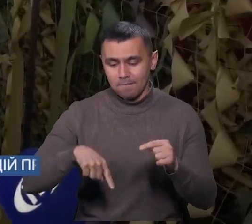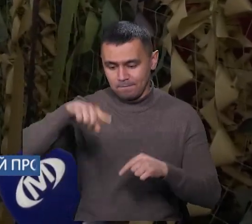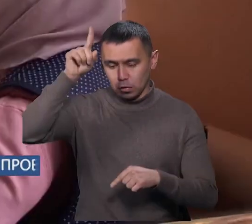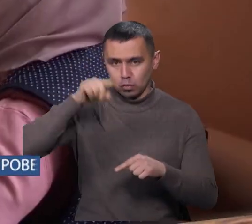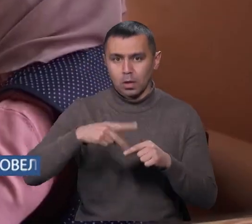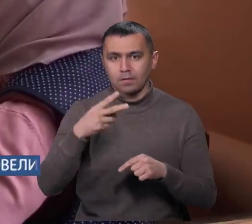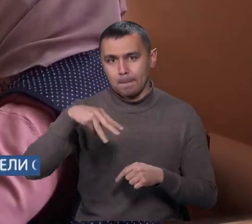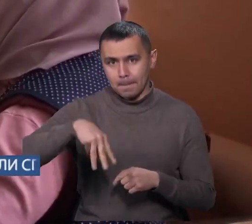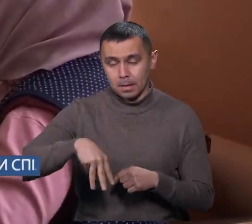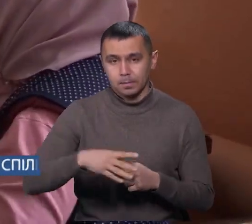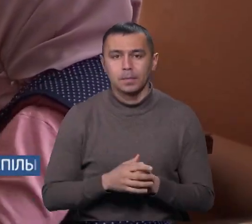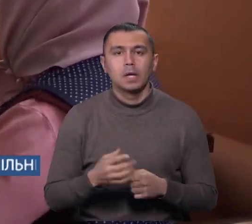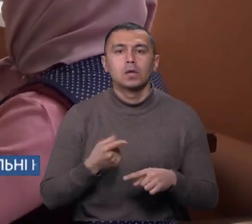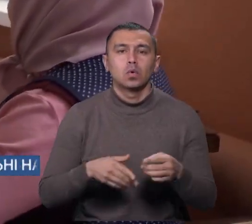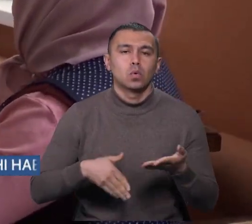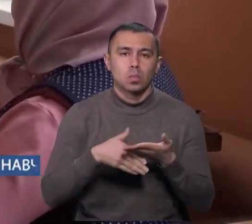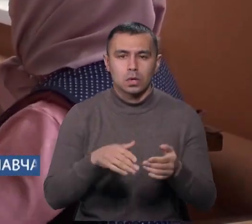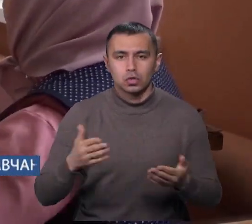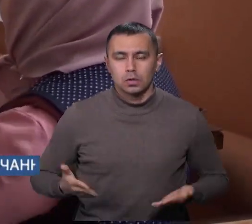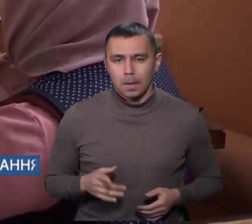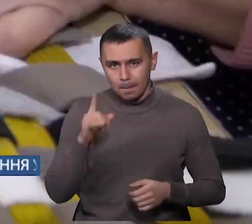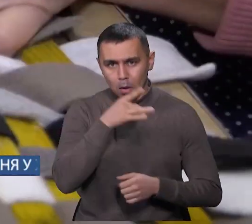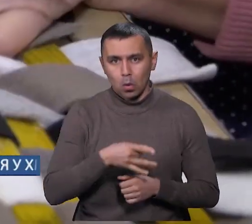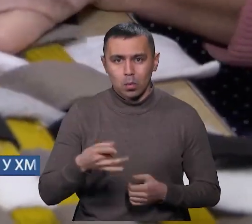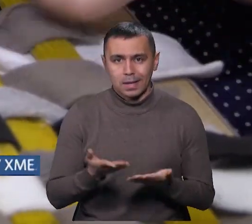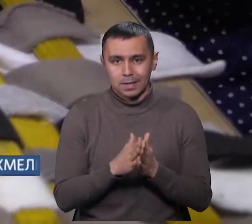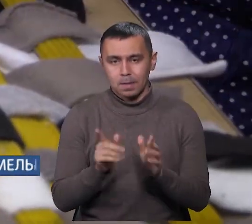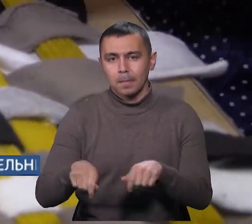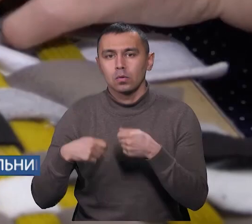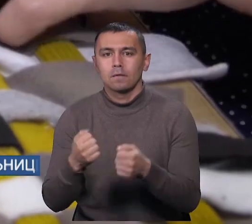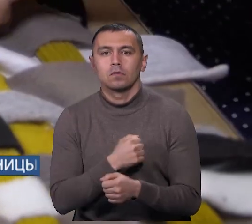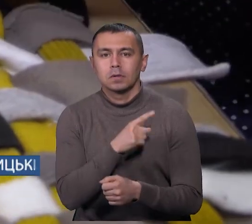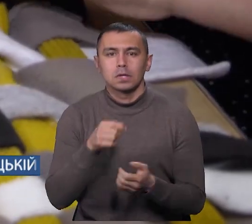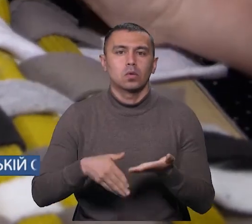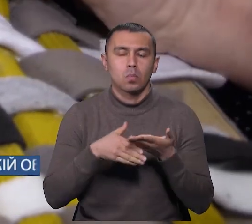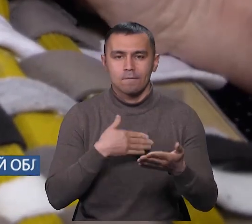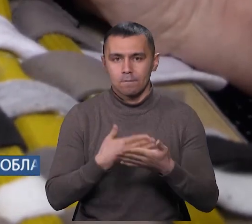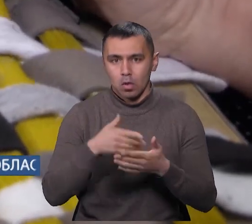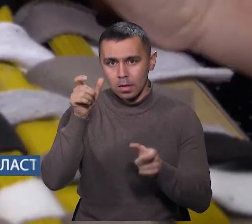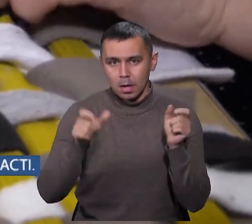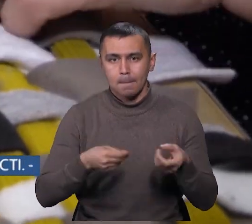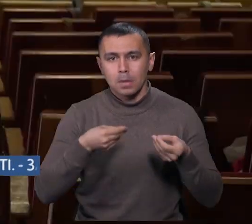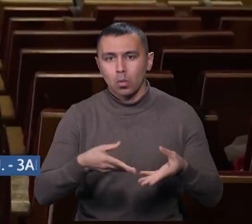2 метри». Усю допомогу жителі мікрорайону Книжківці передають військовим за допомогою волонтерів та